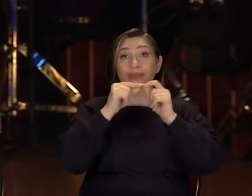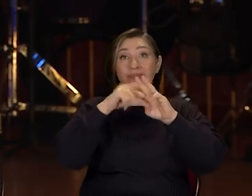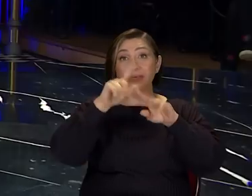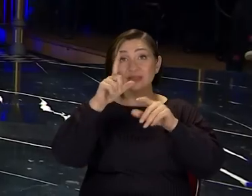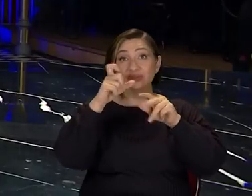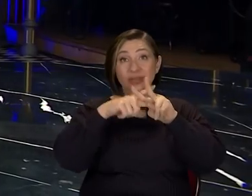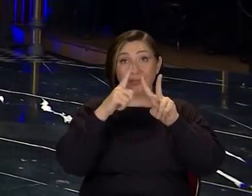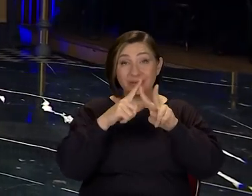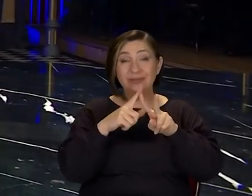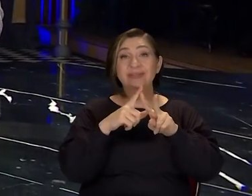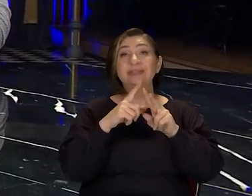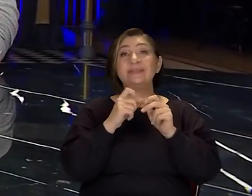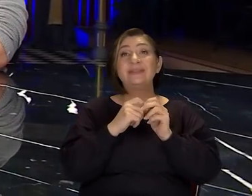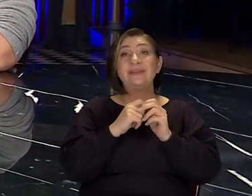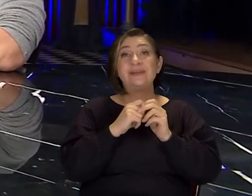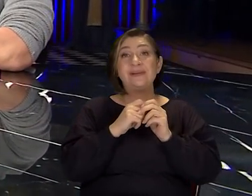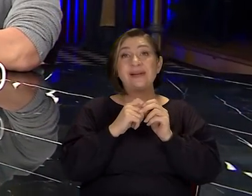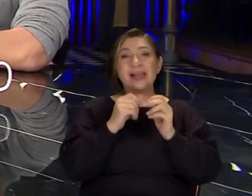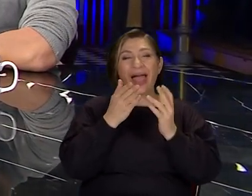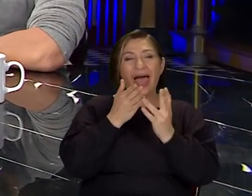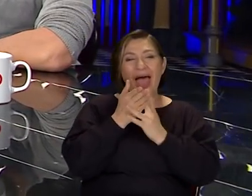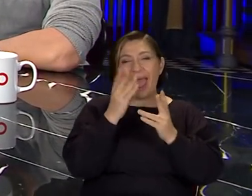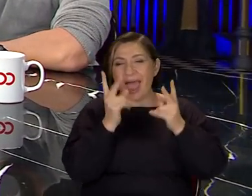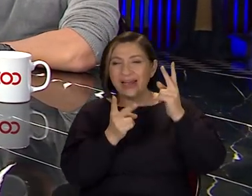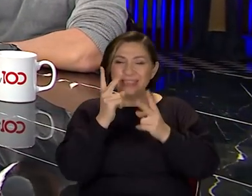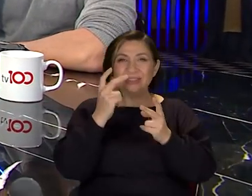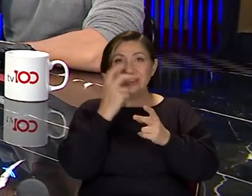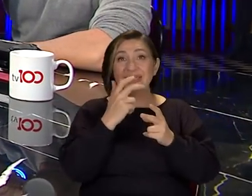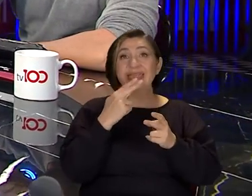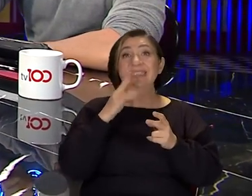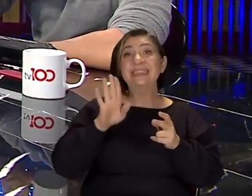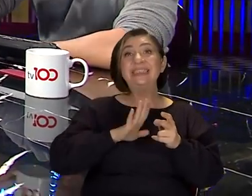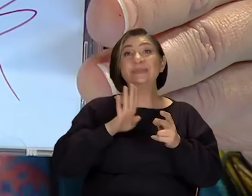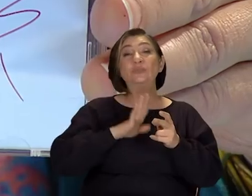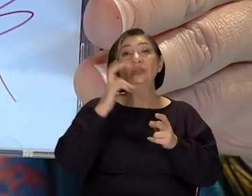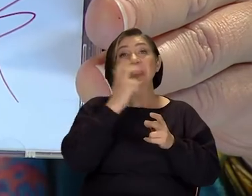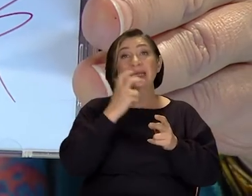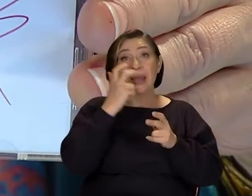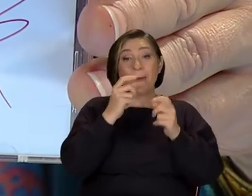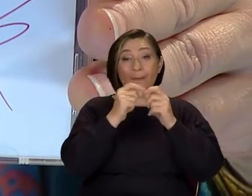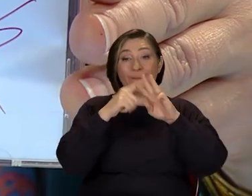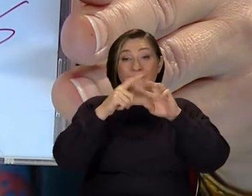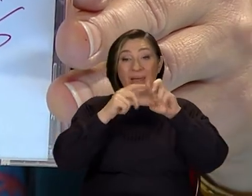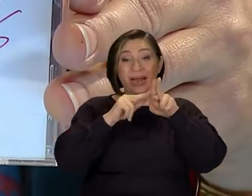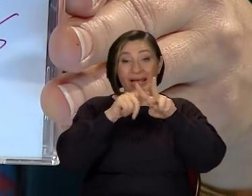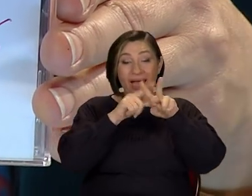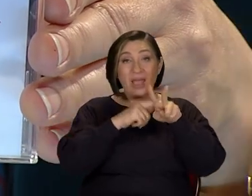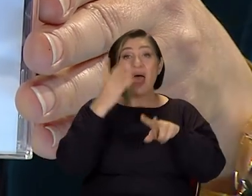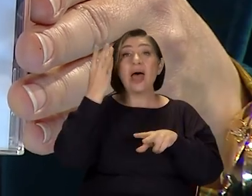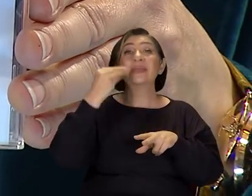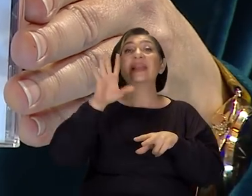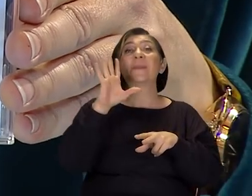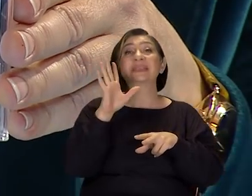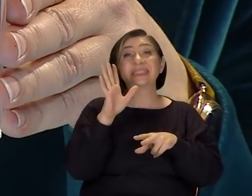sen varsın. Sibel Can var arada sırada şarkısıyla. Evet. Kızım şarkısıyla Berkay var. Evet.